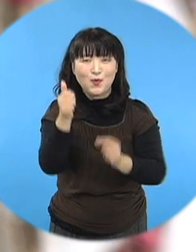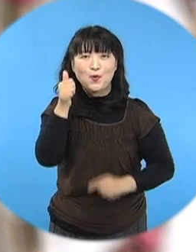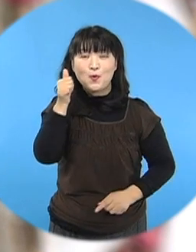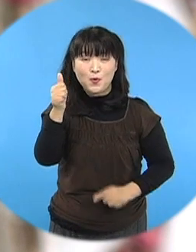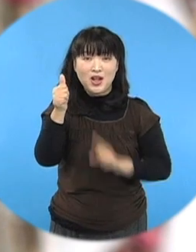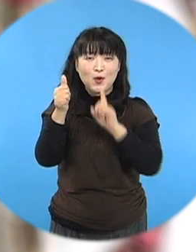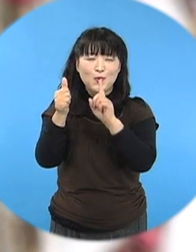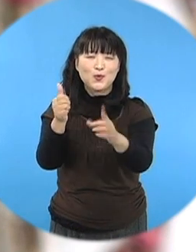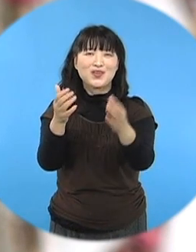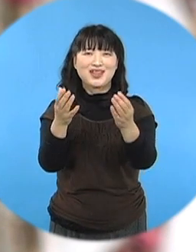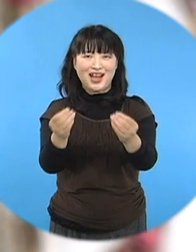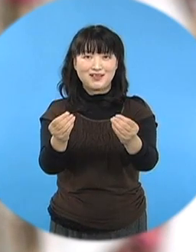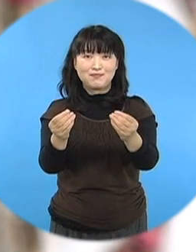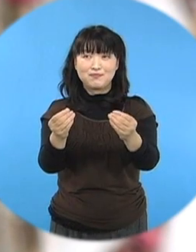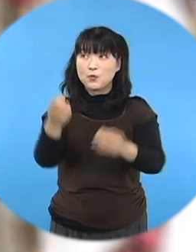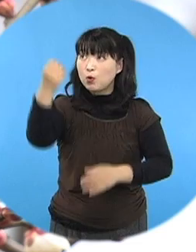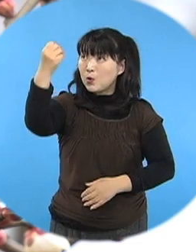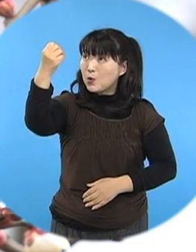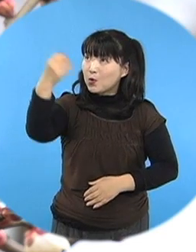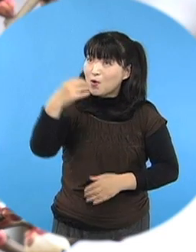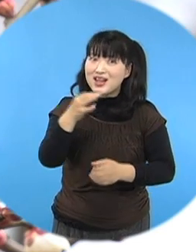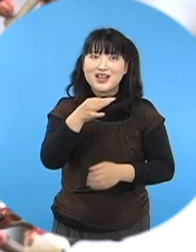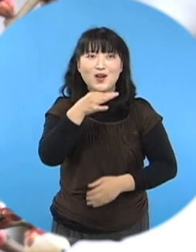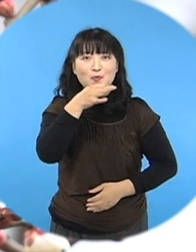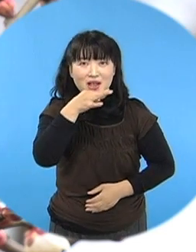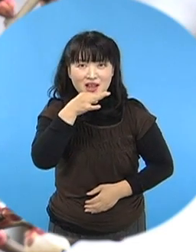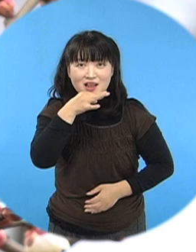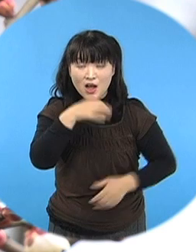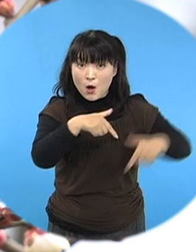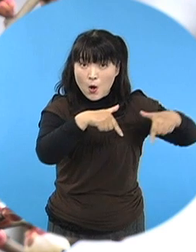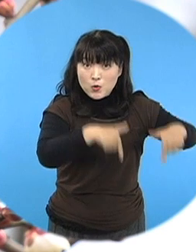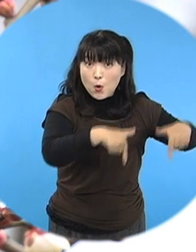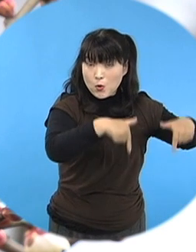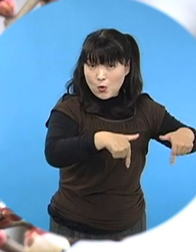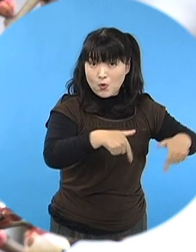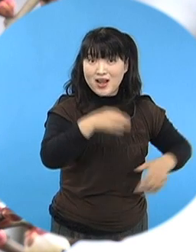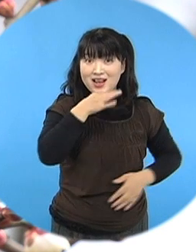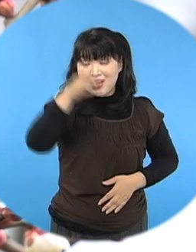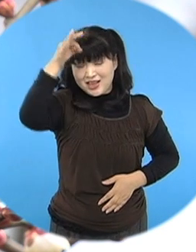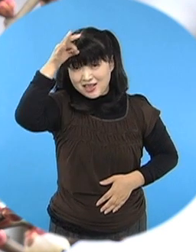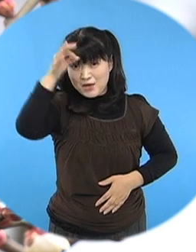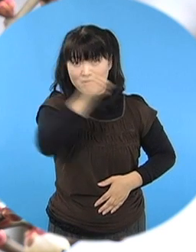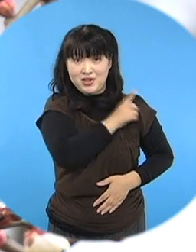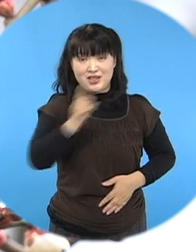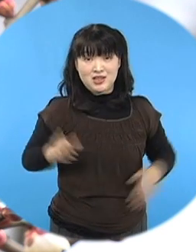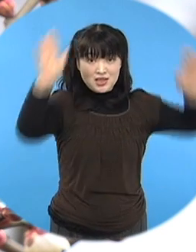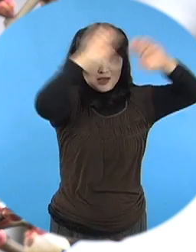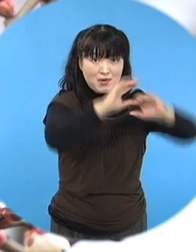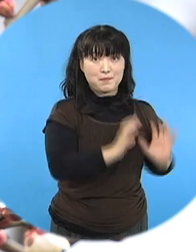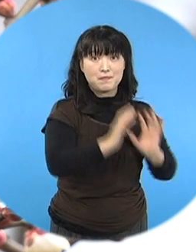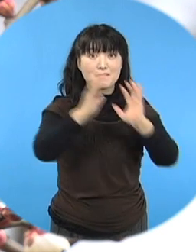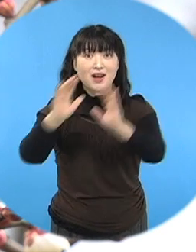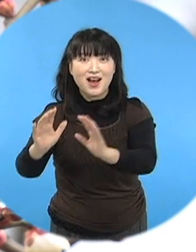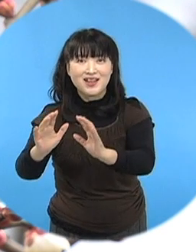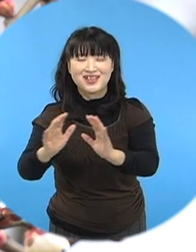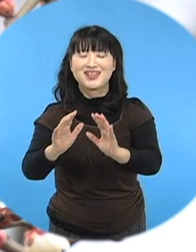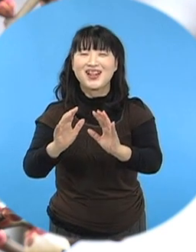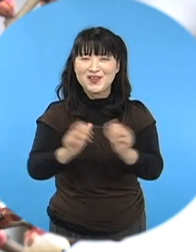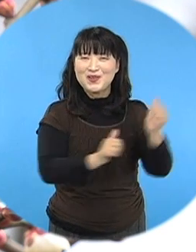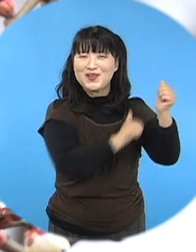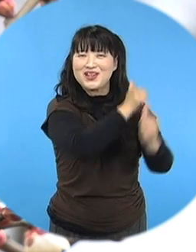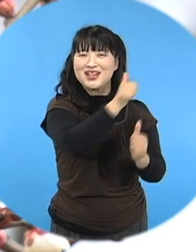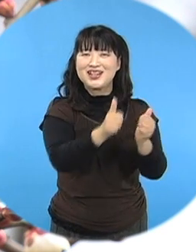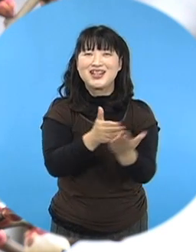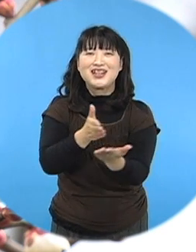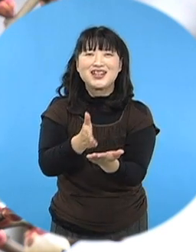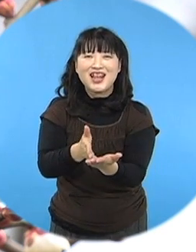れども、それを聞いた梅が、京都から太宰府まで一晩のうちに飛んでいったという伝説も残っ